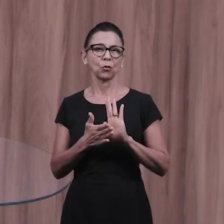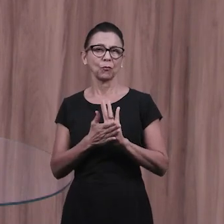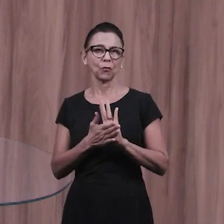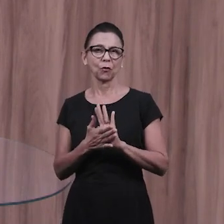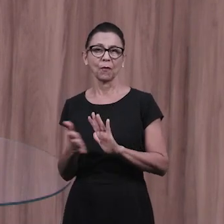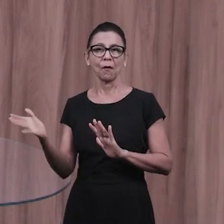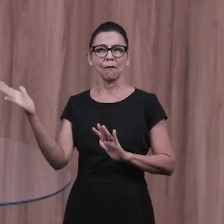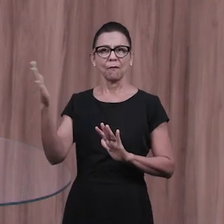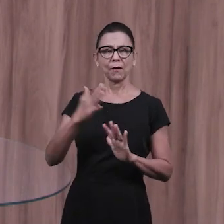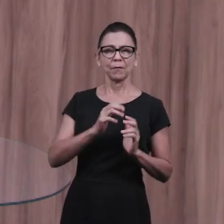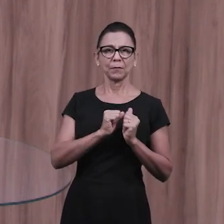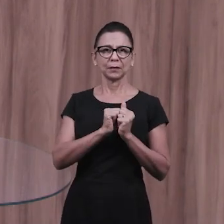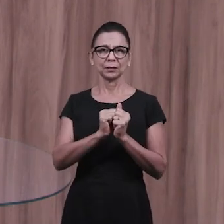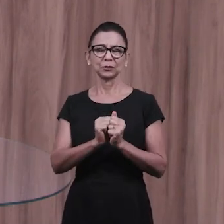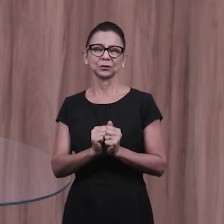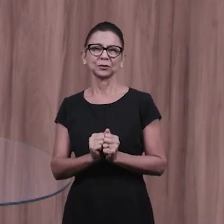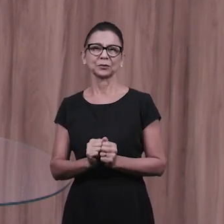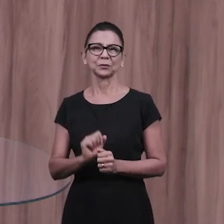paix du Seigneur Jésus.